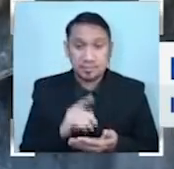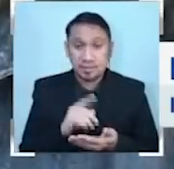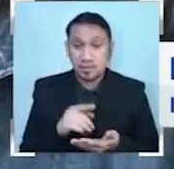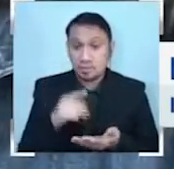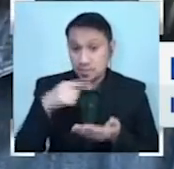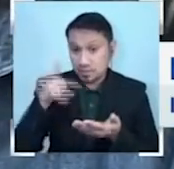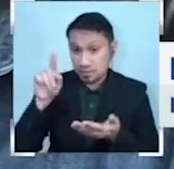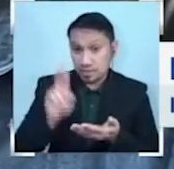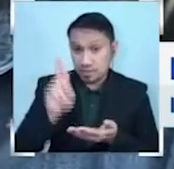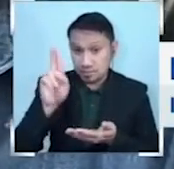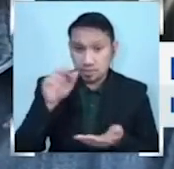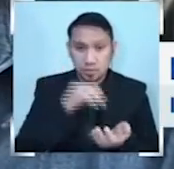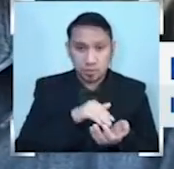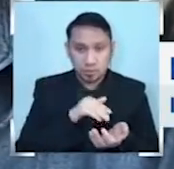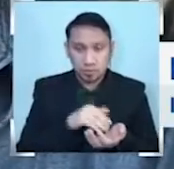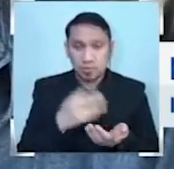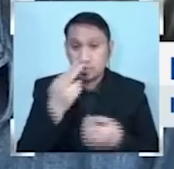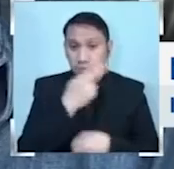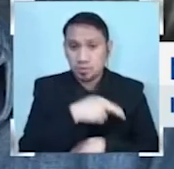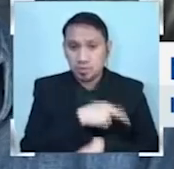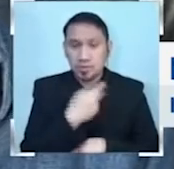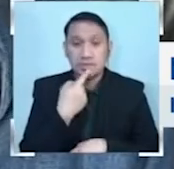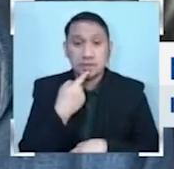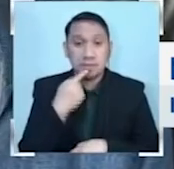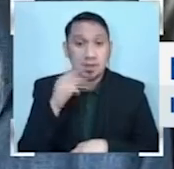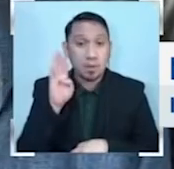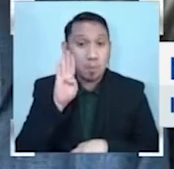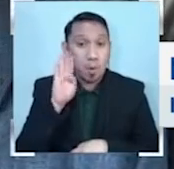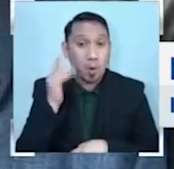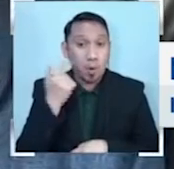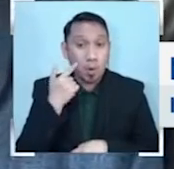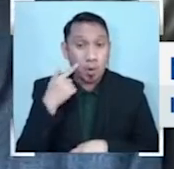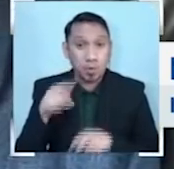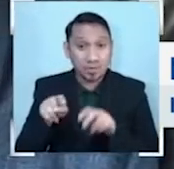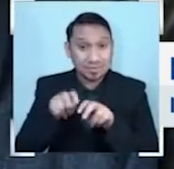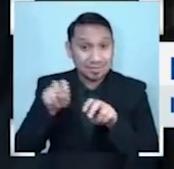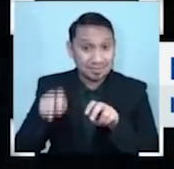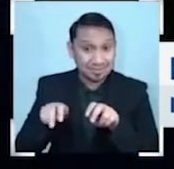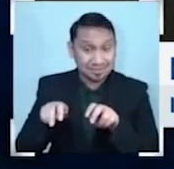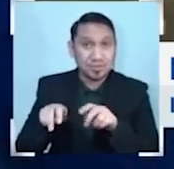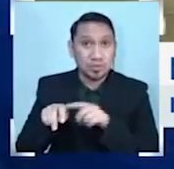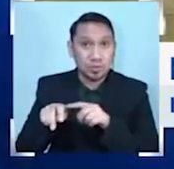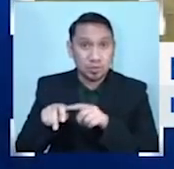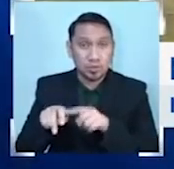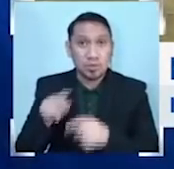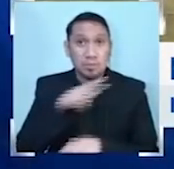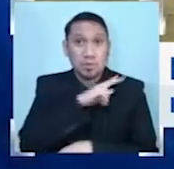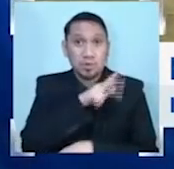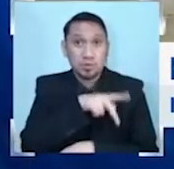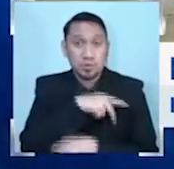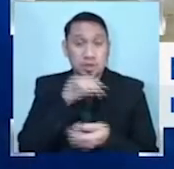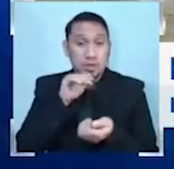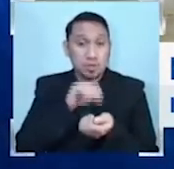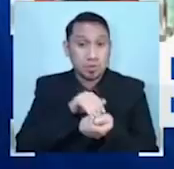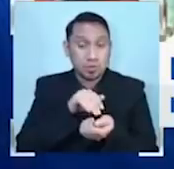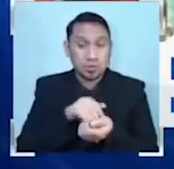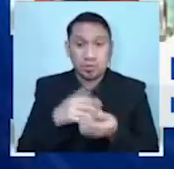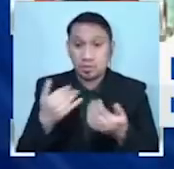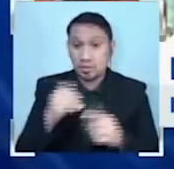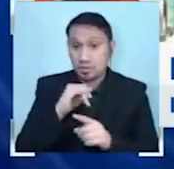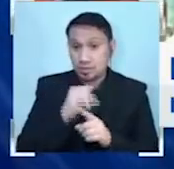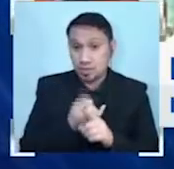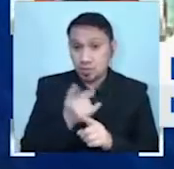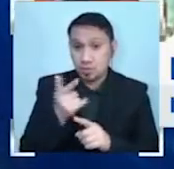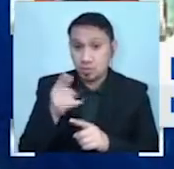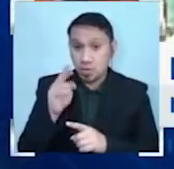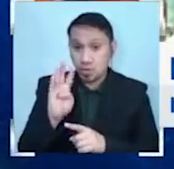Juan. Ayon kay Senador Bongo, ang katabi ng Pangulo sa sasakyan ay ang kanyang personal doctor. Nitong January 24 ng gabi, nang huling